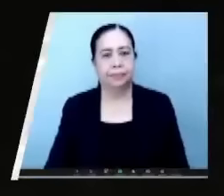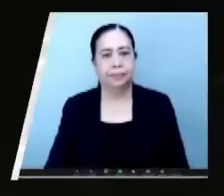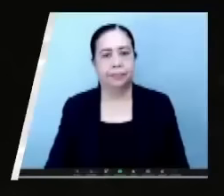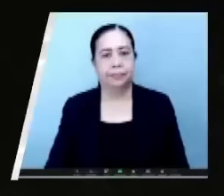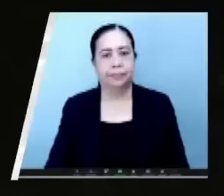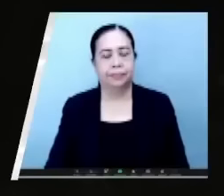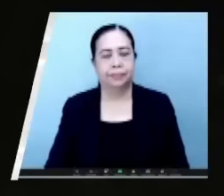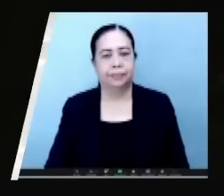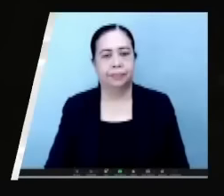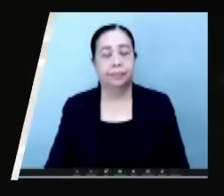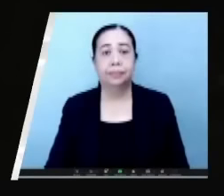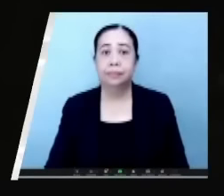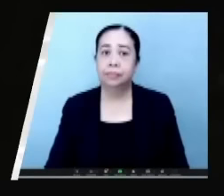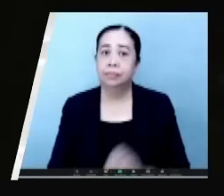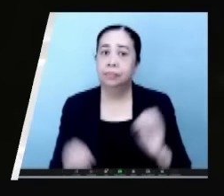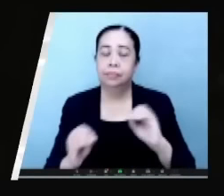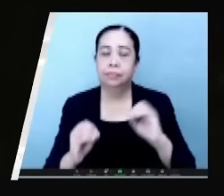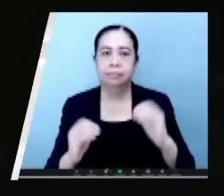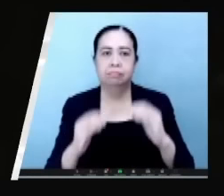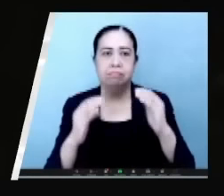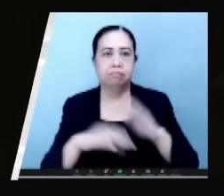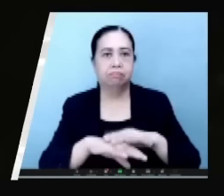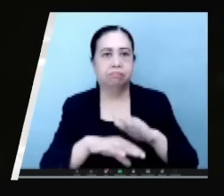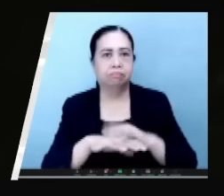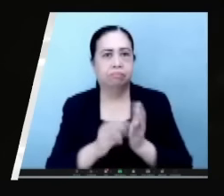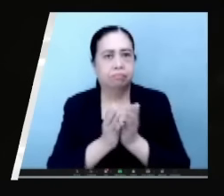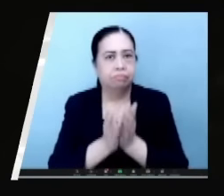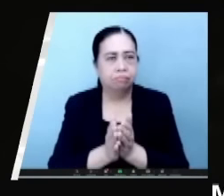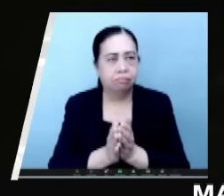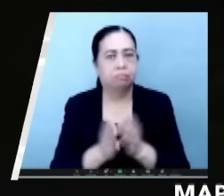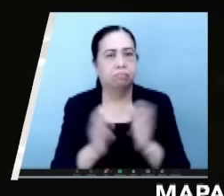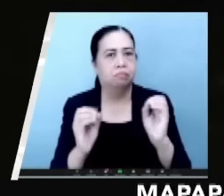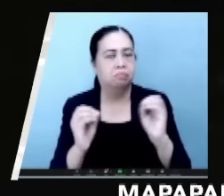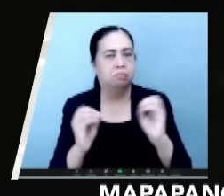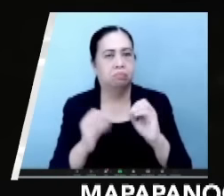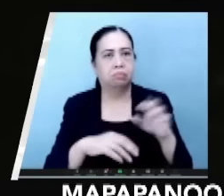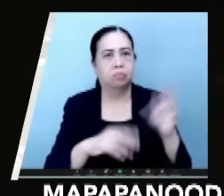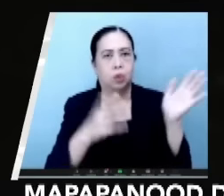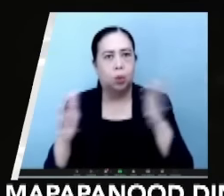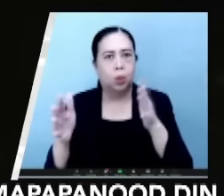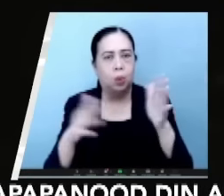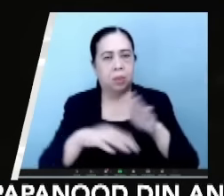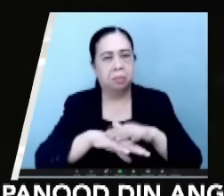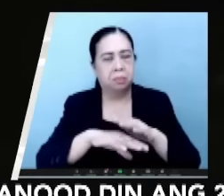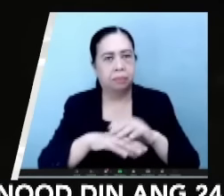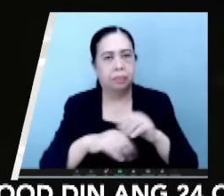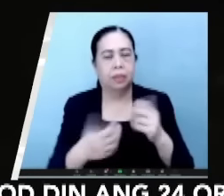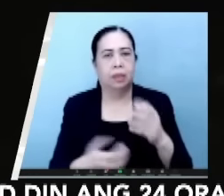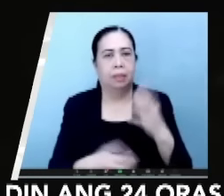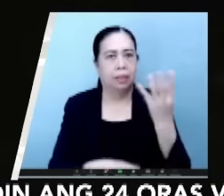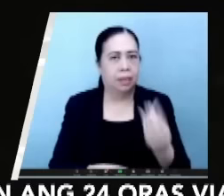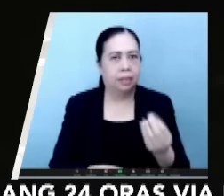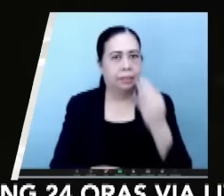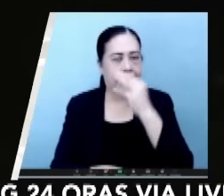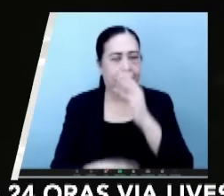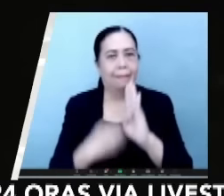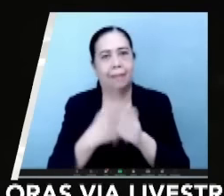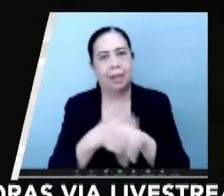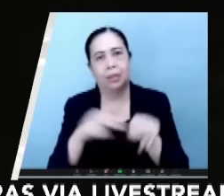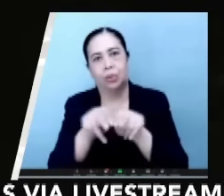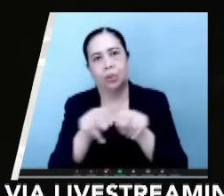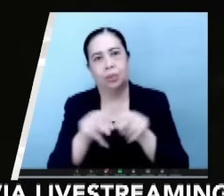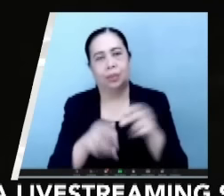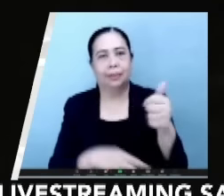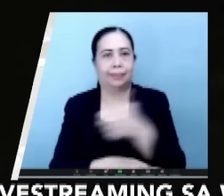Mel, wala na nakataas na gale warning at tropical cyclone wind signal sa Batangas at Mindoro provinces, kaya't balik normal na ang biyahe ng mga